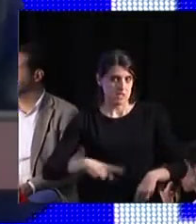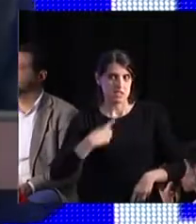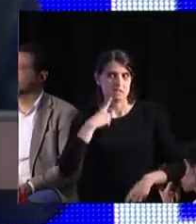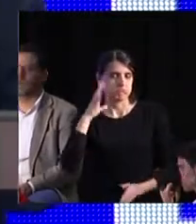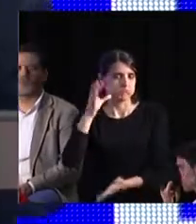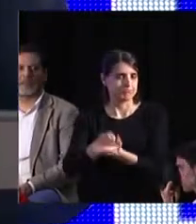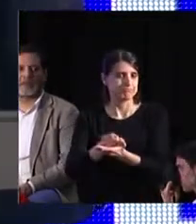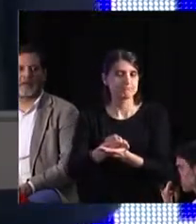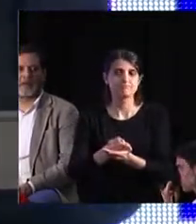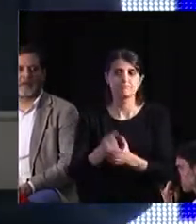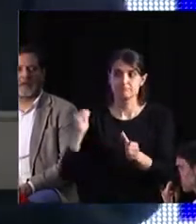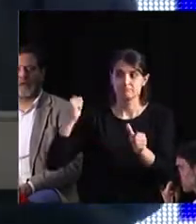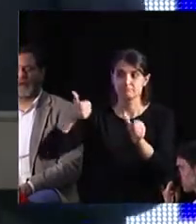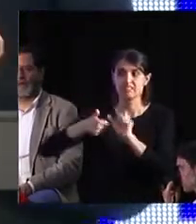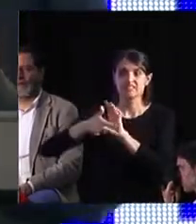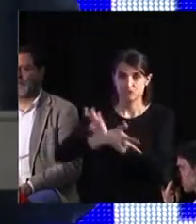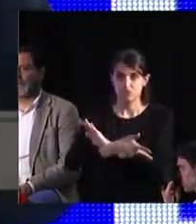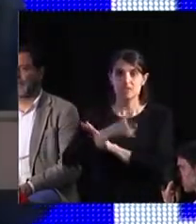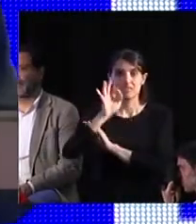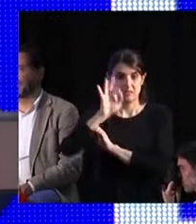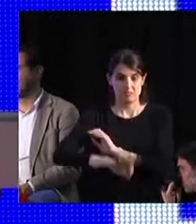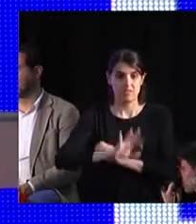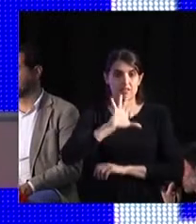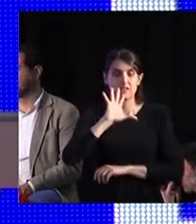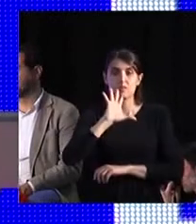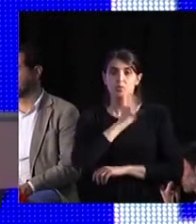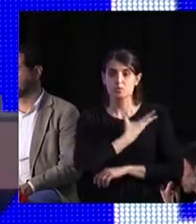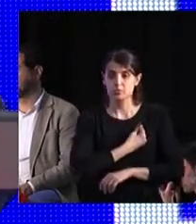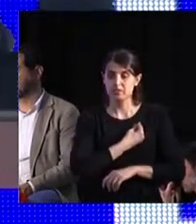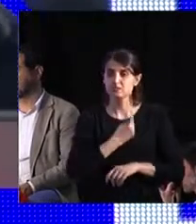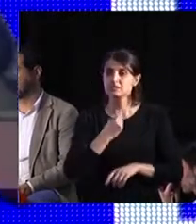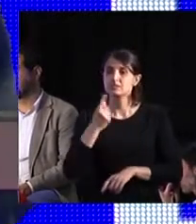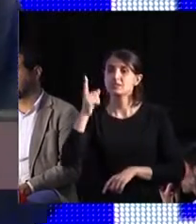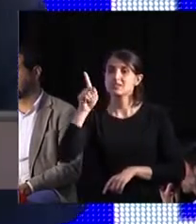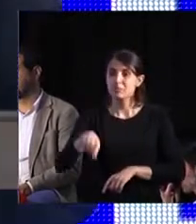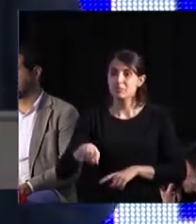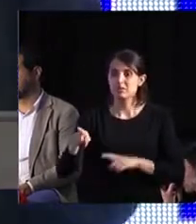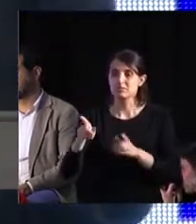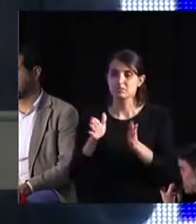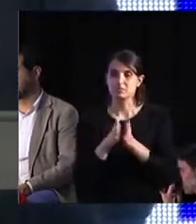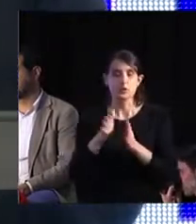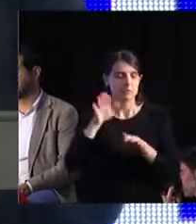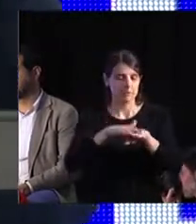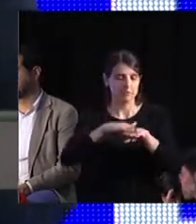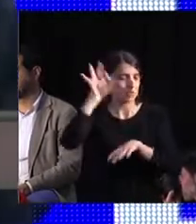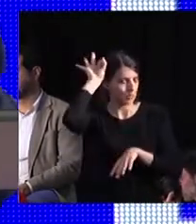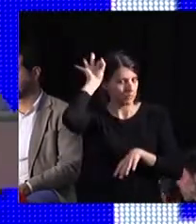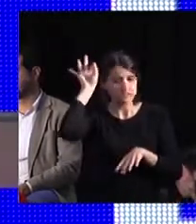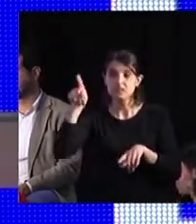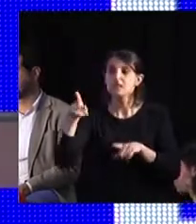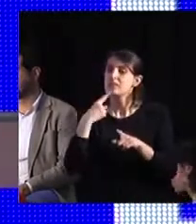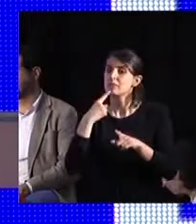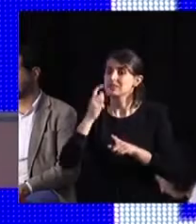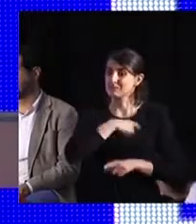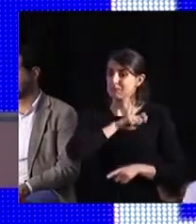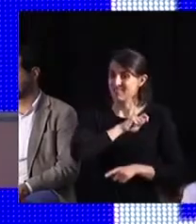I la història també li va donar raó a Lluís Companys quan deia, també en els anys 30, que Espanya